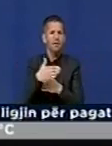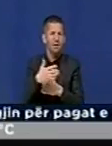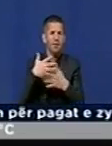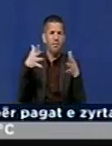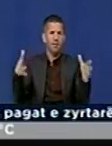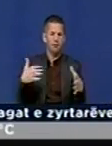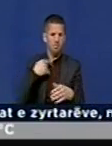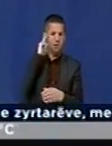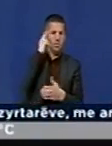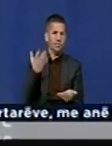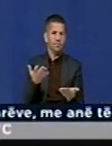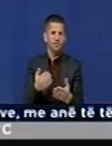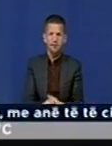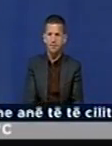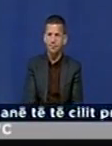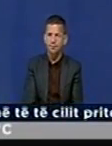mendimi im.